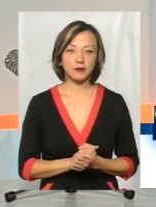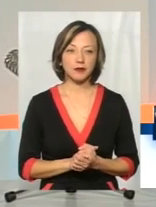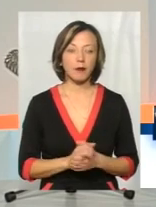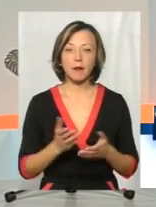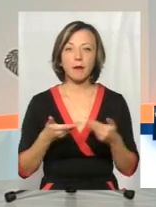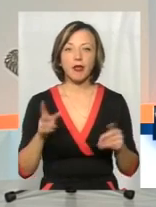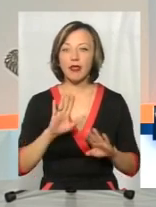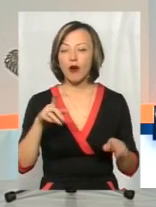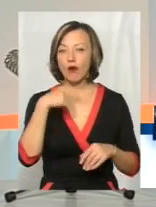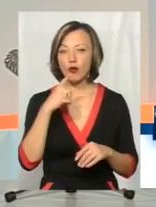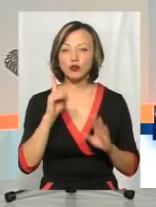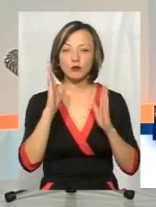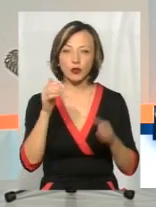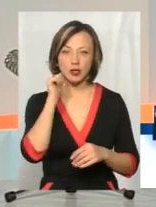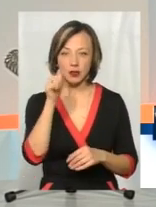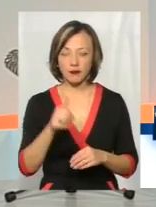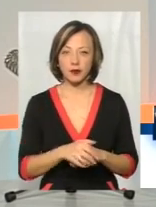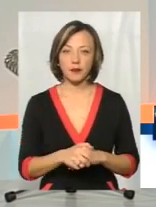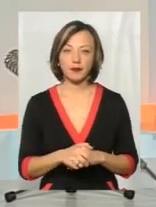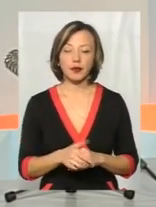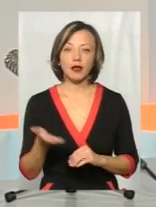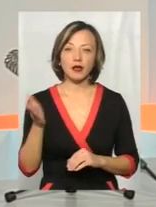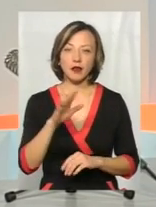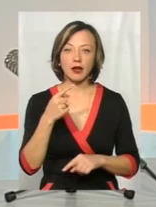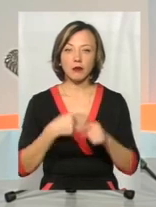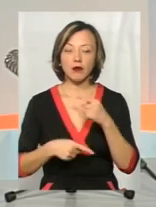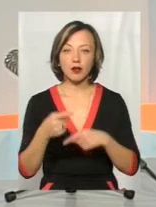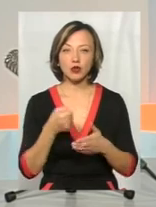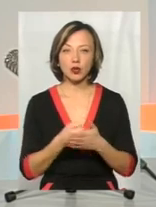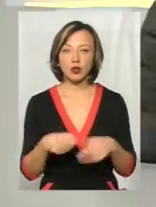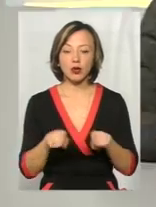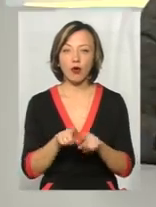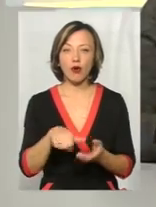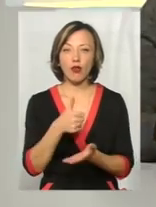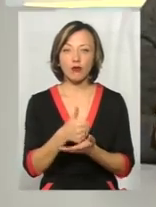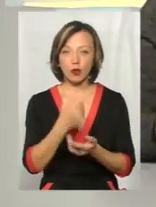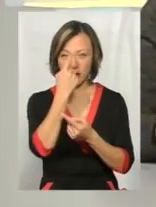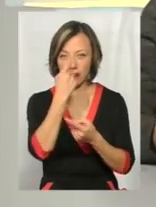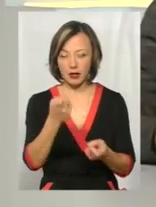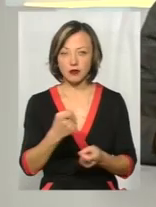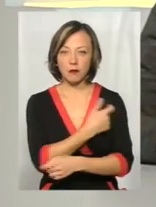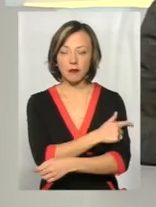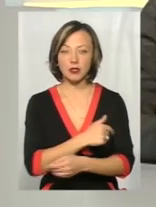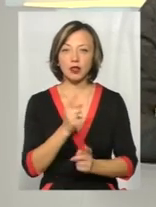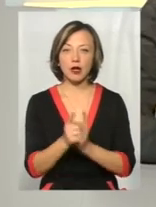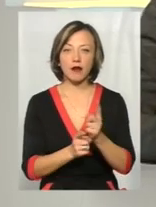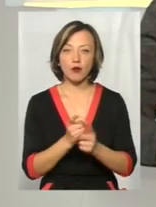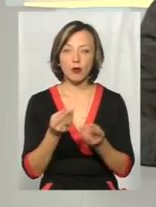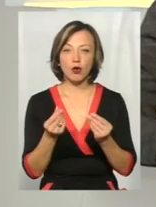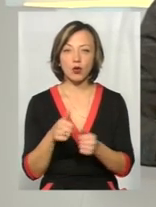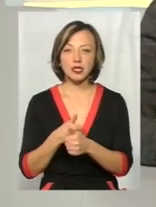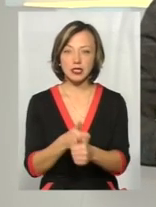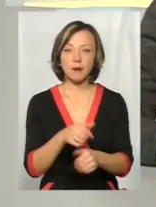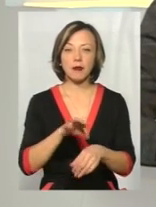завтра. Все-таки тоді давайте повернемося до такого головного меседжу медичної реформи. Гроші ходять за